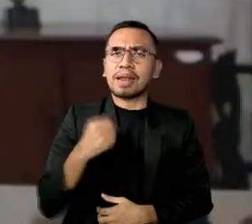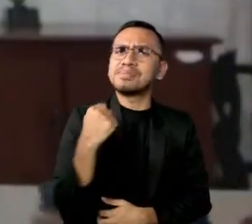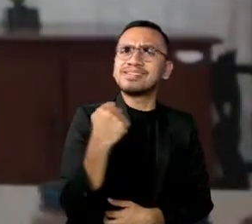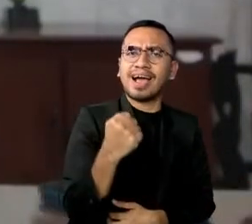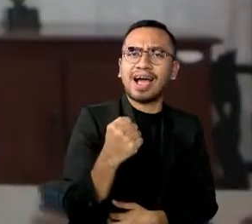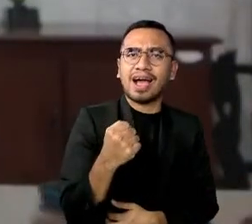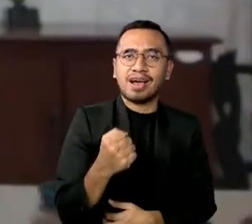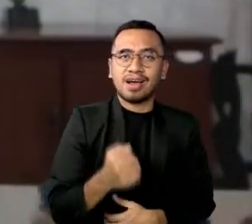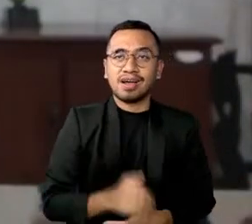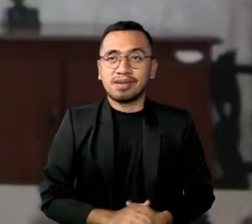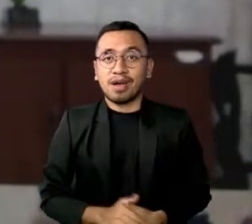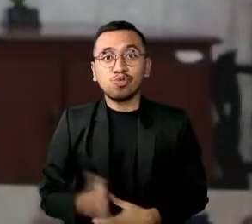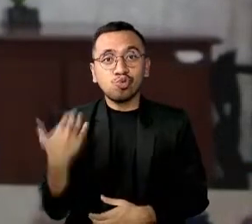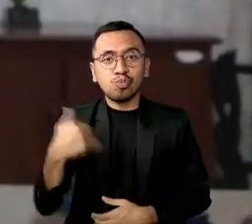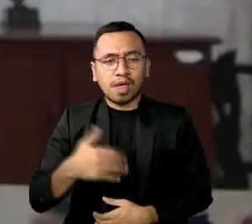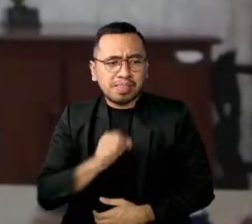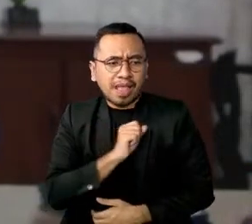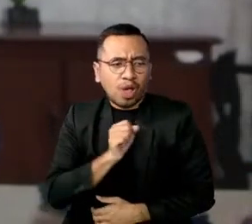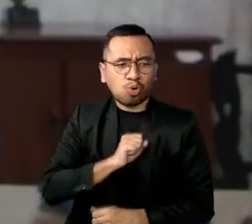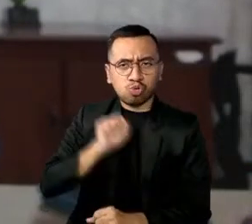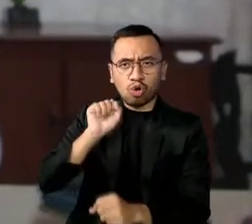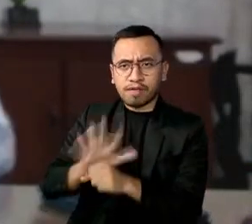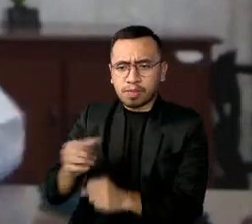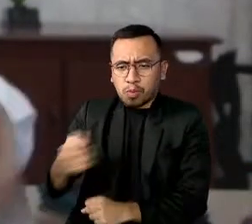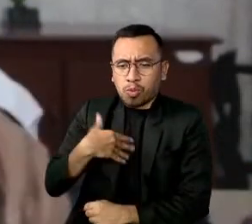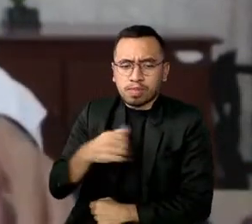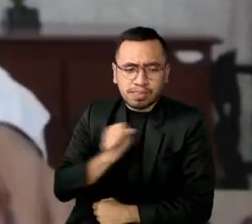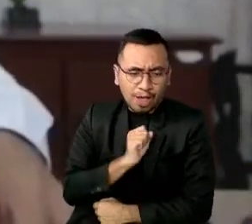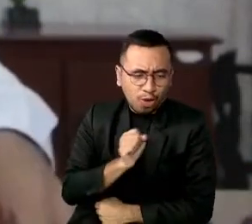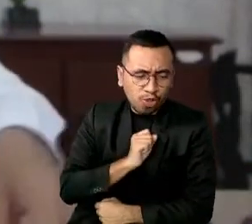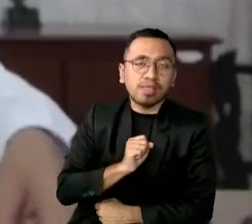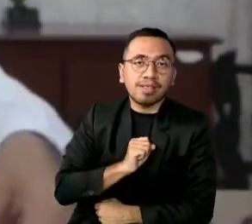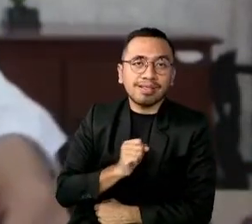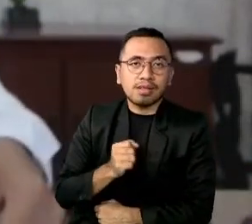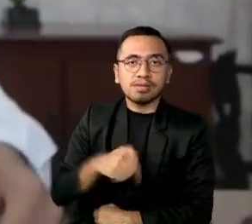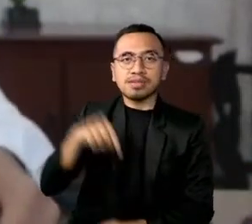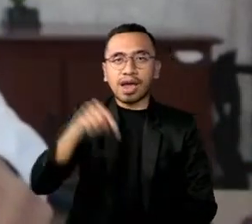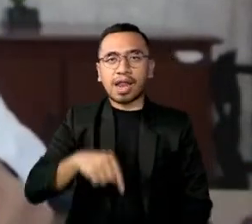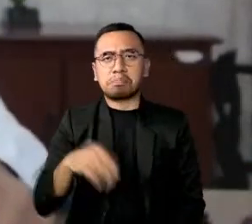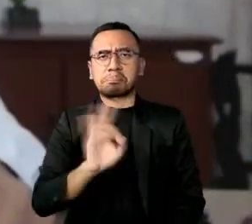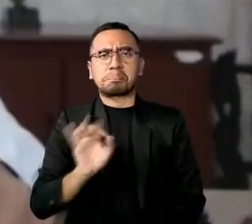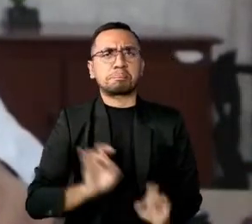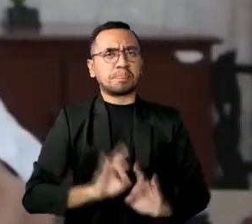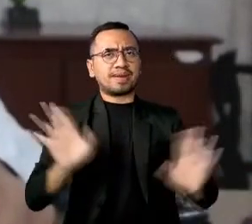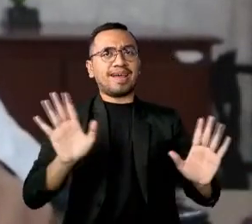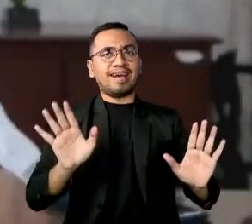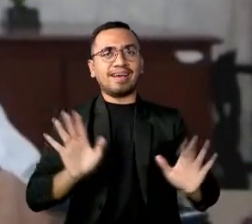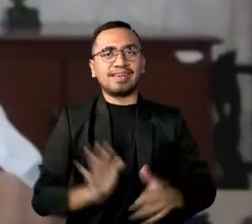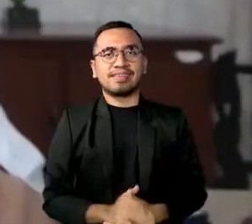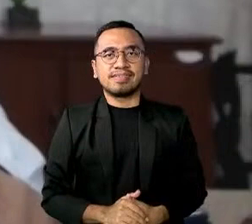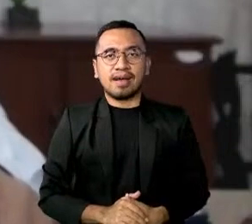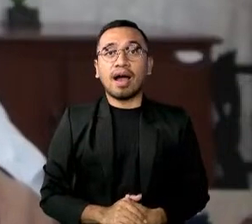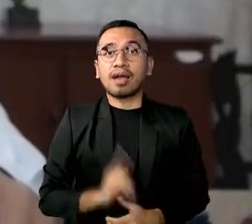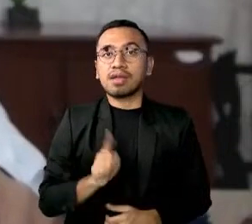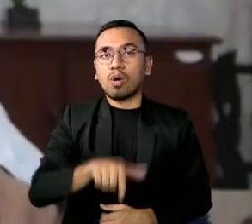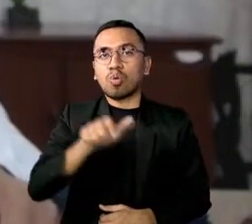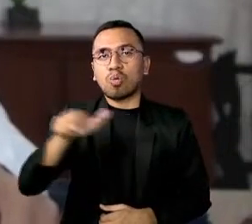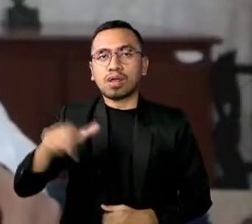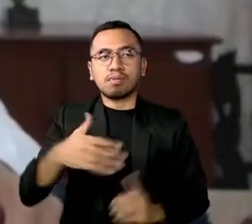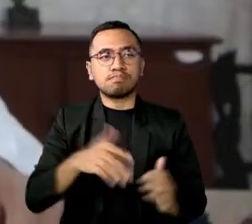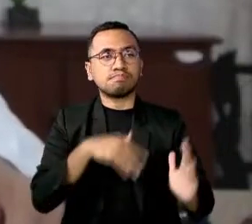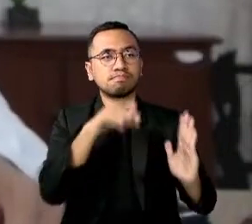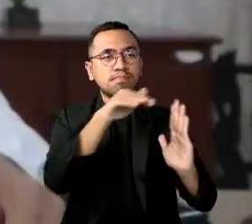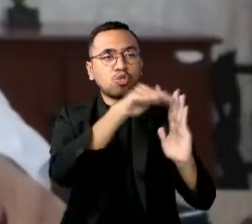Paramore sehingga kali untuk tapi sekarang masyarakat sudah banyak juga yang mengabaikan